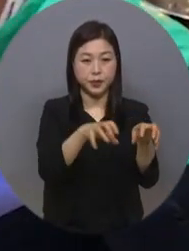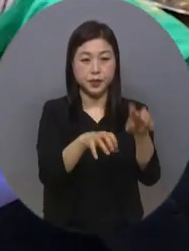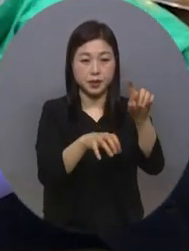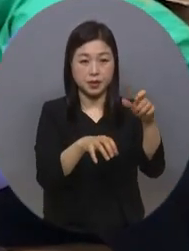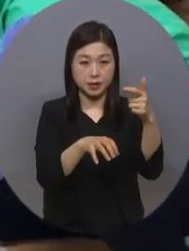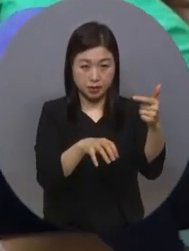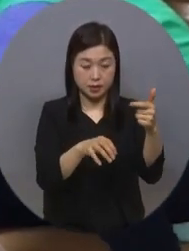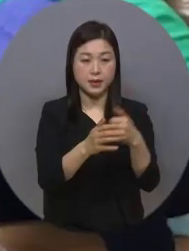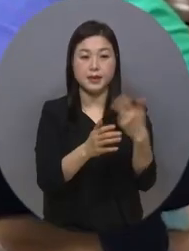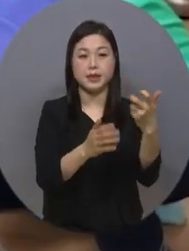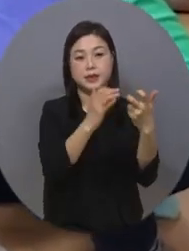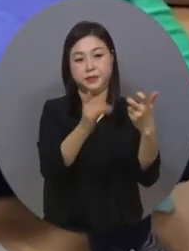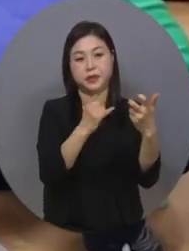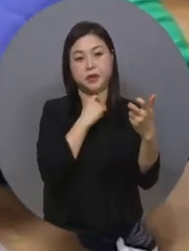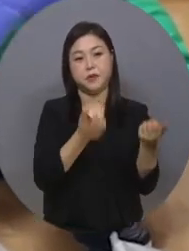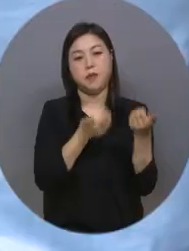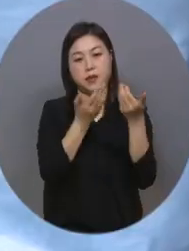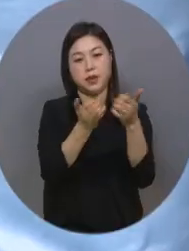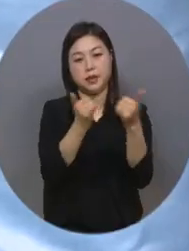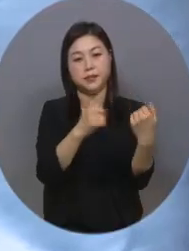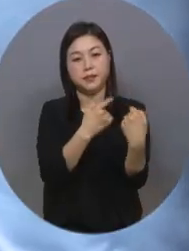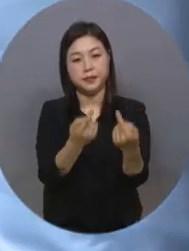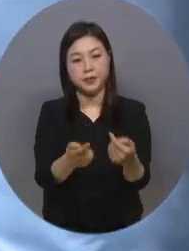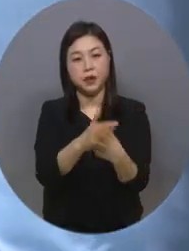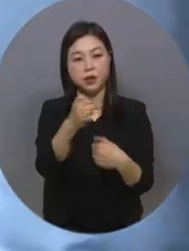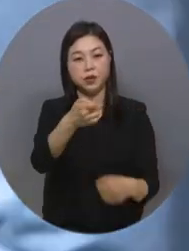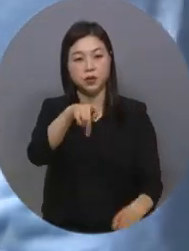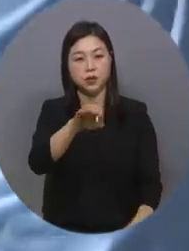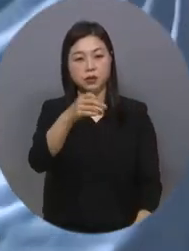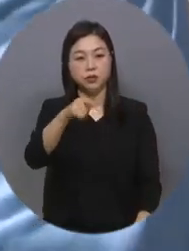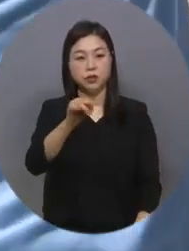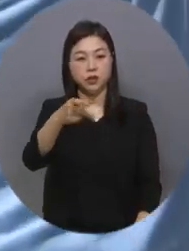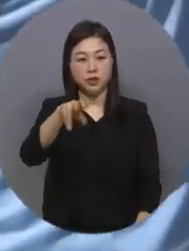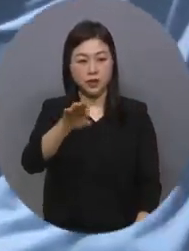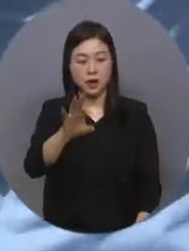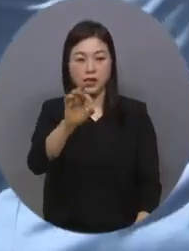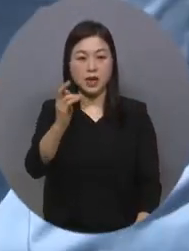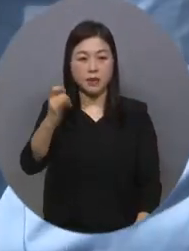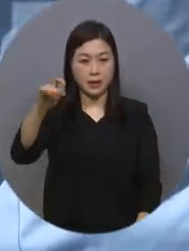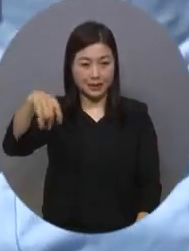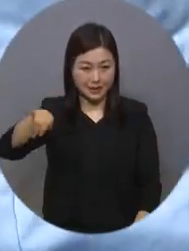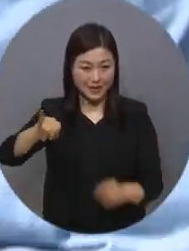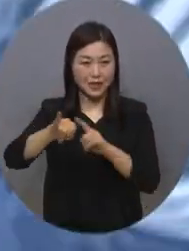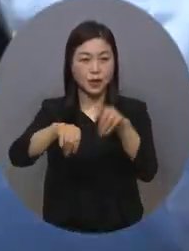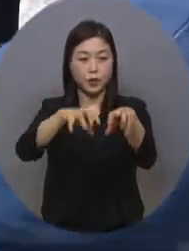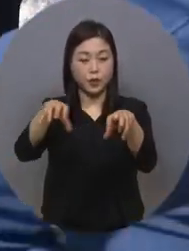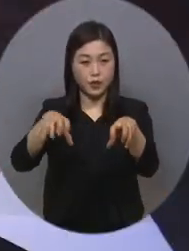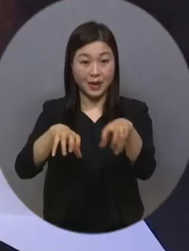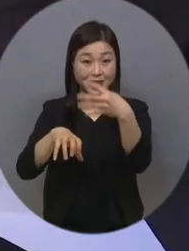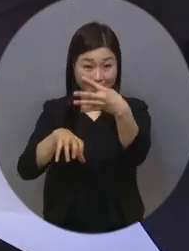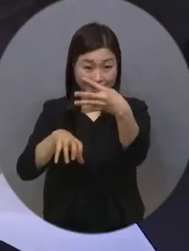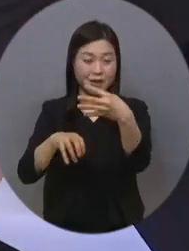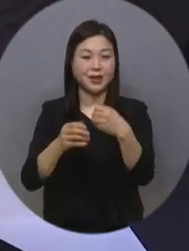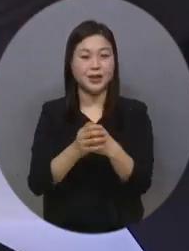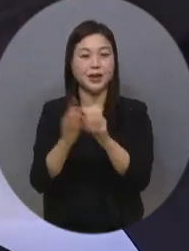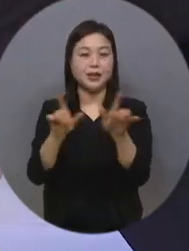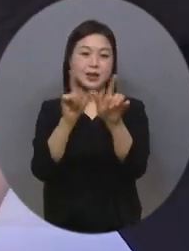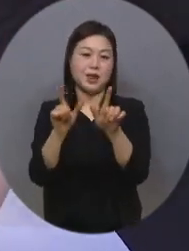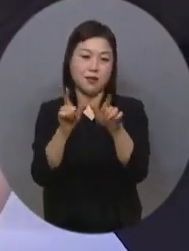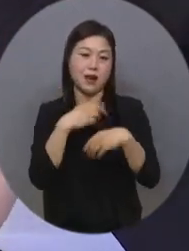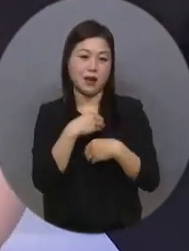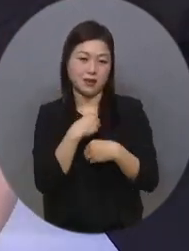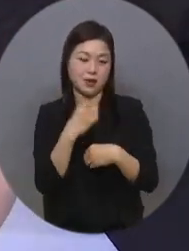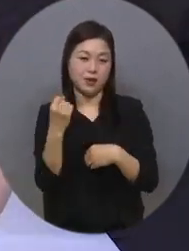약 70명의 자원봉사자가 참여해 고흥군 풍현면 야망리 4개 마을 주민의 주거안정과 생활불편 해소를